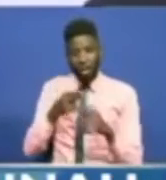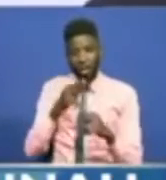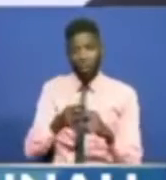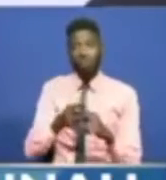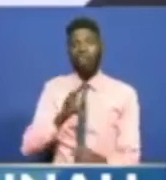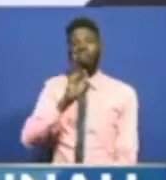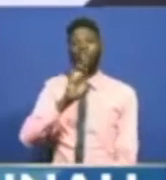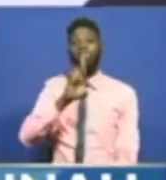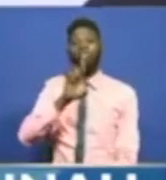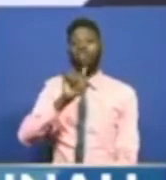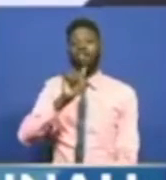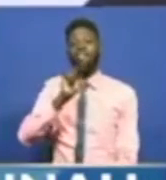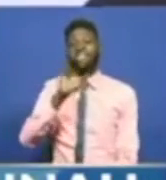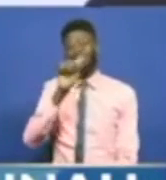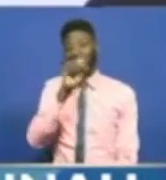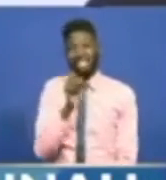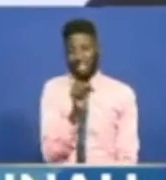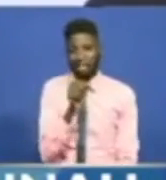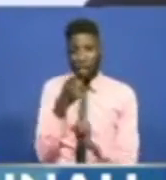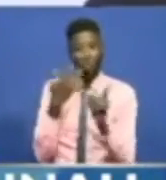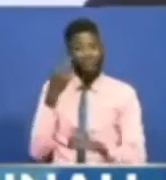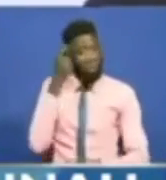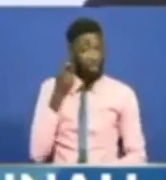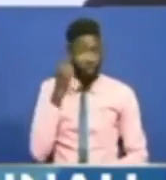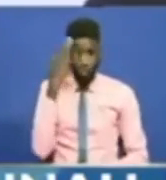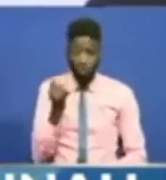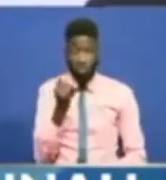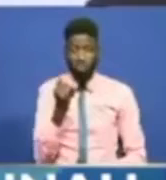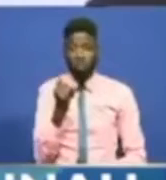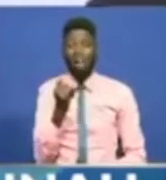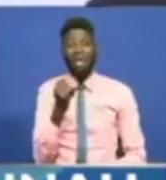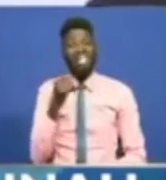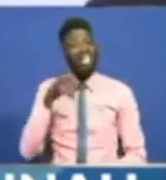yake baba yake alikuwa hawezi kulipa karo ya shule.